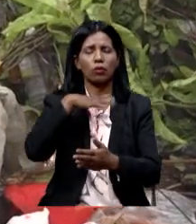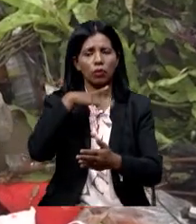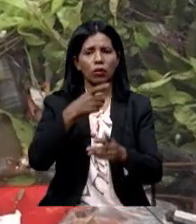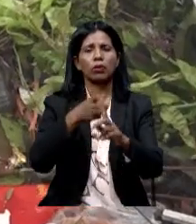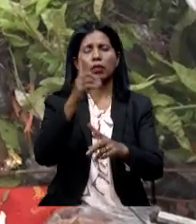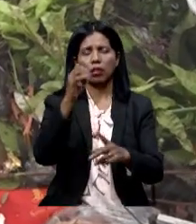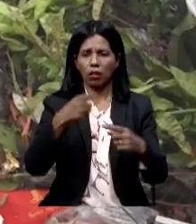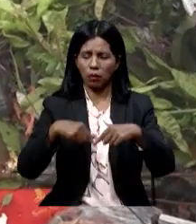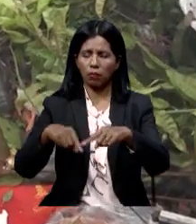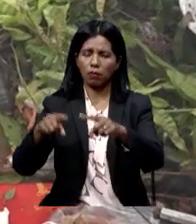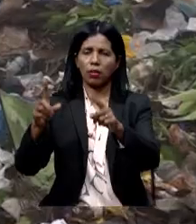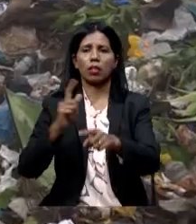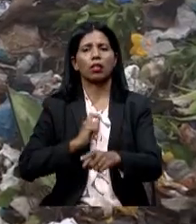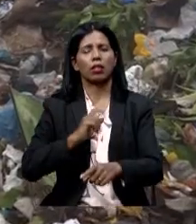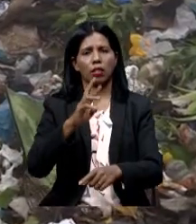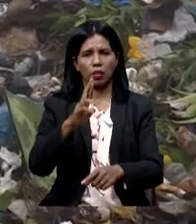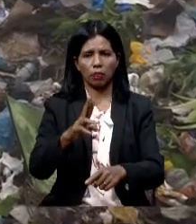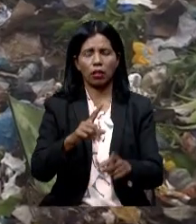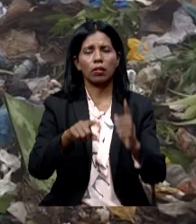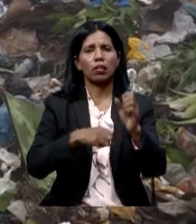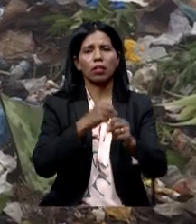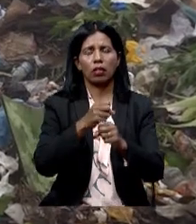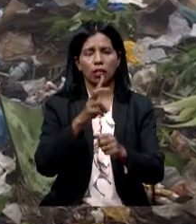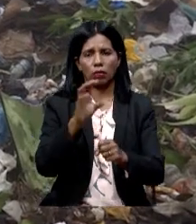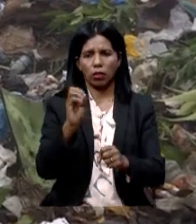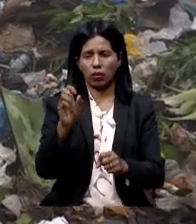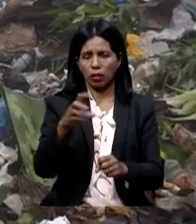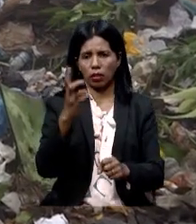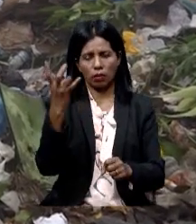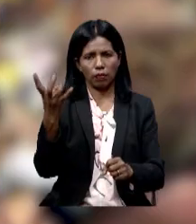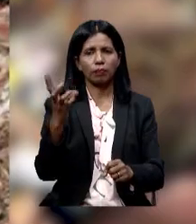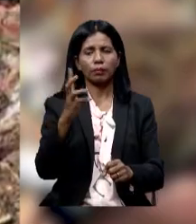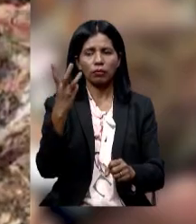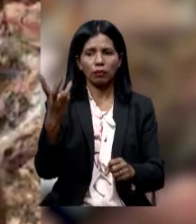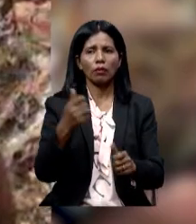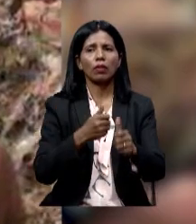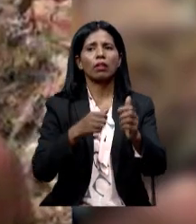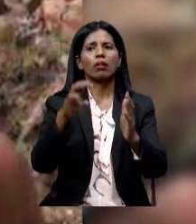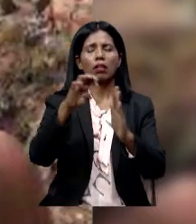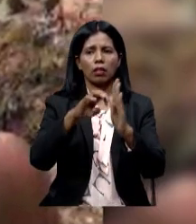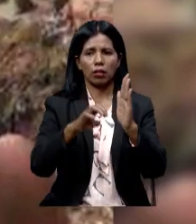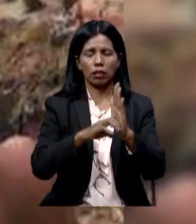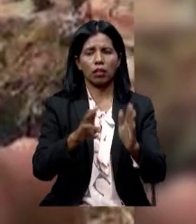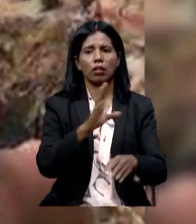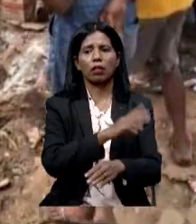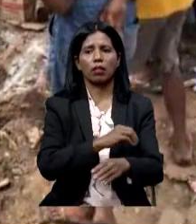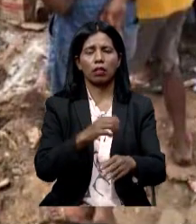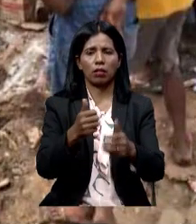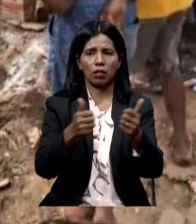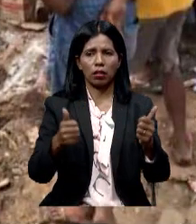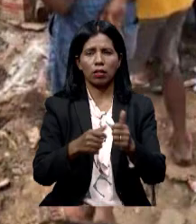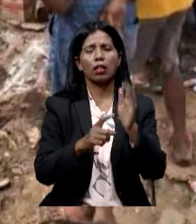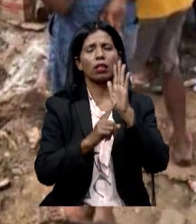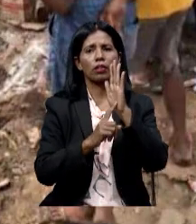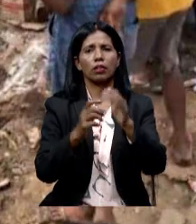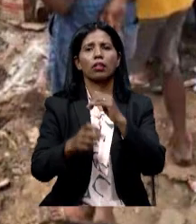dili ba sentru lisu Tibar. Hahu husi tinan rihunrua sanulu resinen bazeya ba estudu Banku Desenvolvimento Asiatiku hatudu.